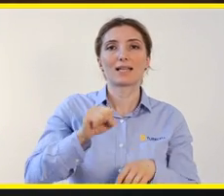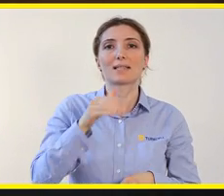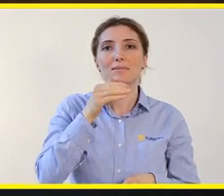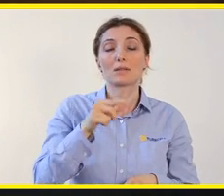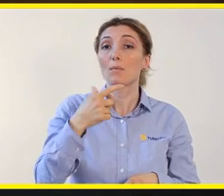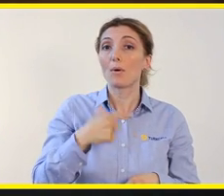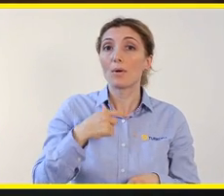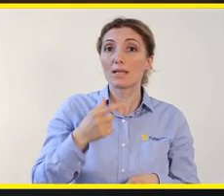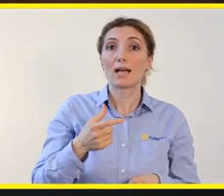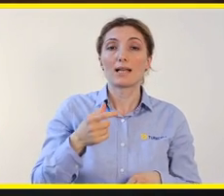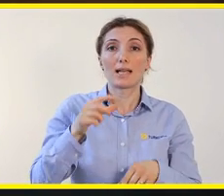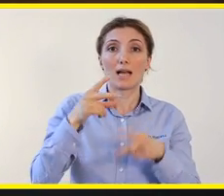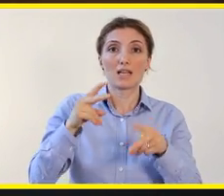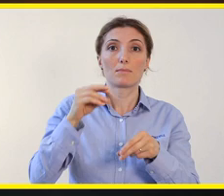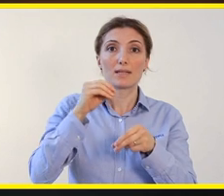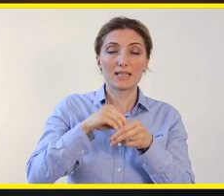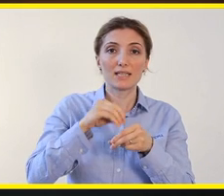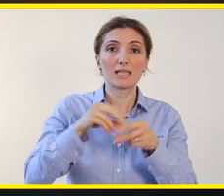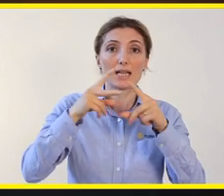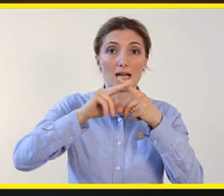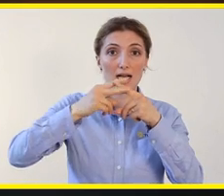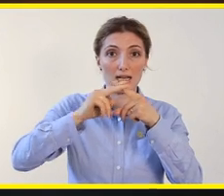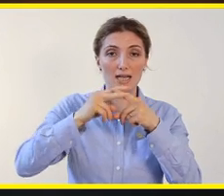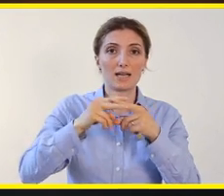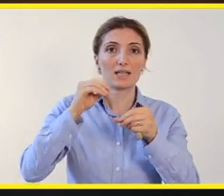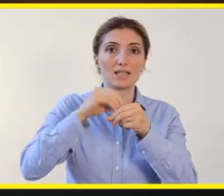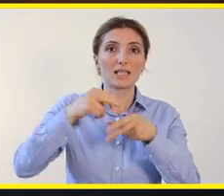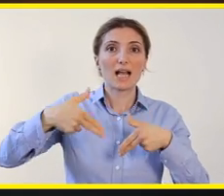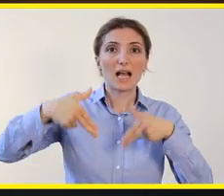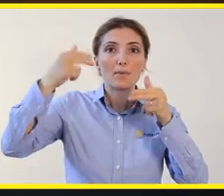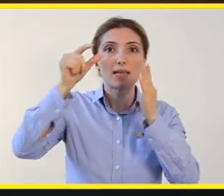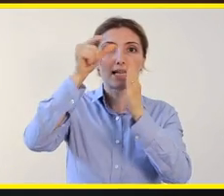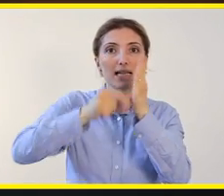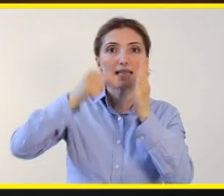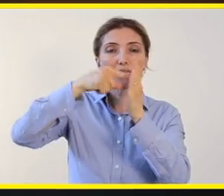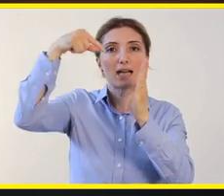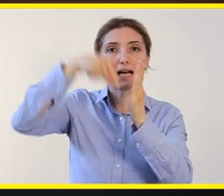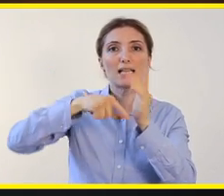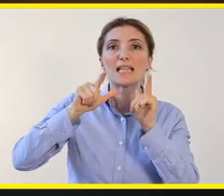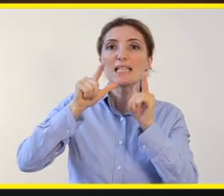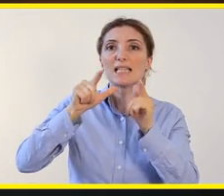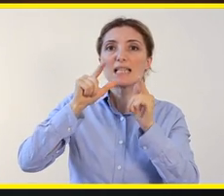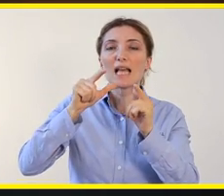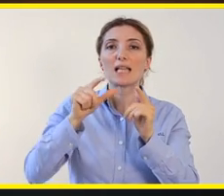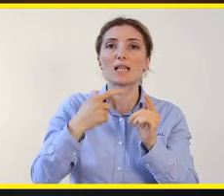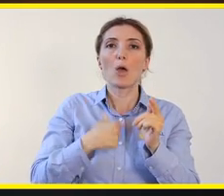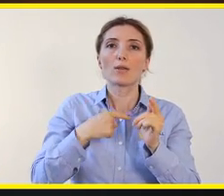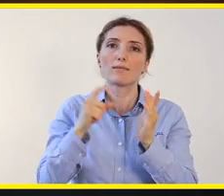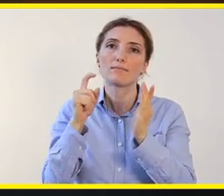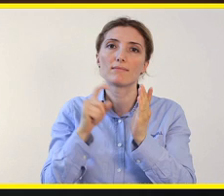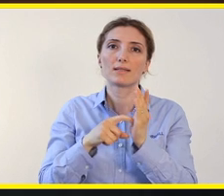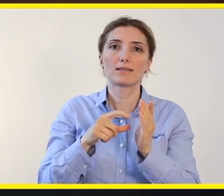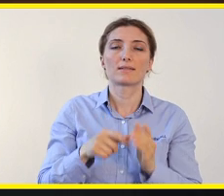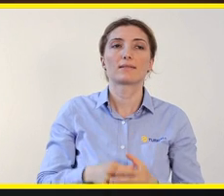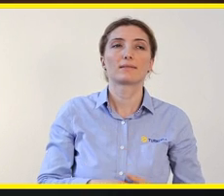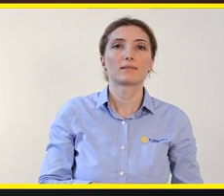Foto. Bu özelliği aktifleştirmek için ayarlar butonunu tıklayarak kamera listesi altındaki sesli komut özelliğini